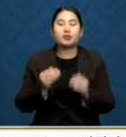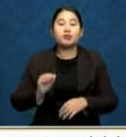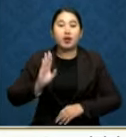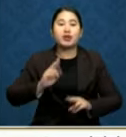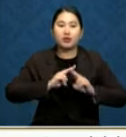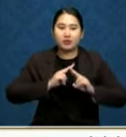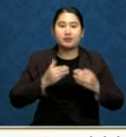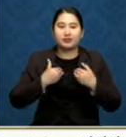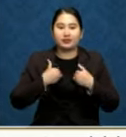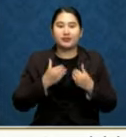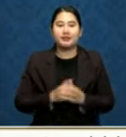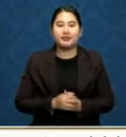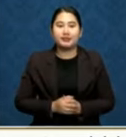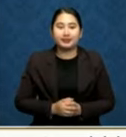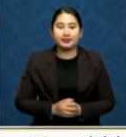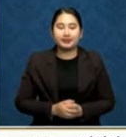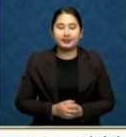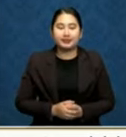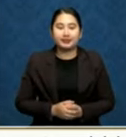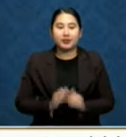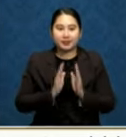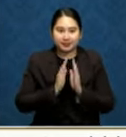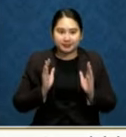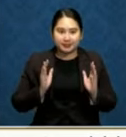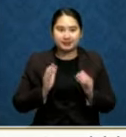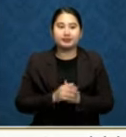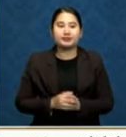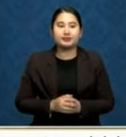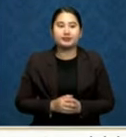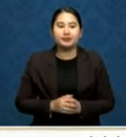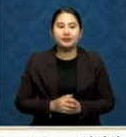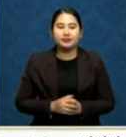ก็สทป.ครับขอบคุณครับ